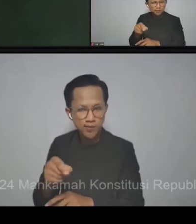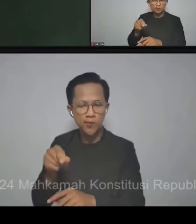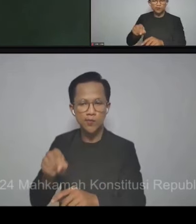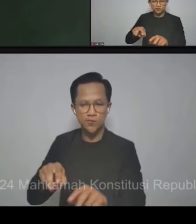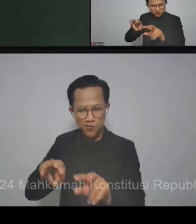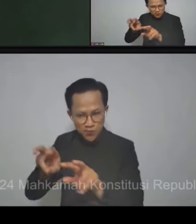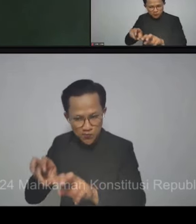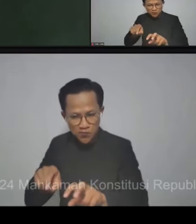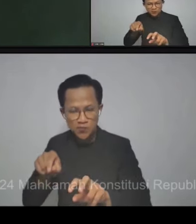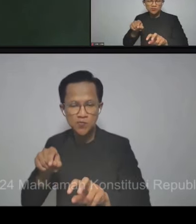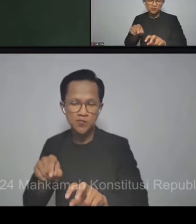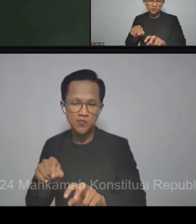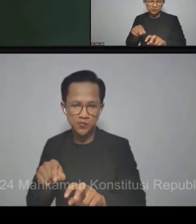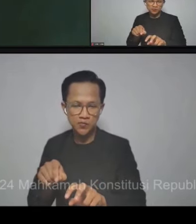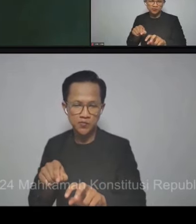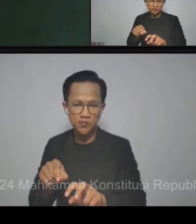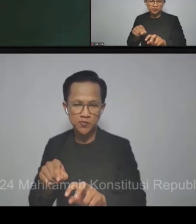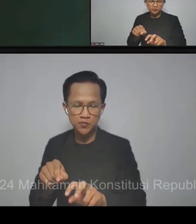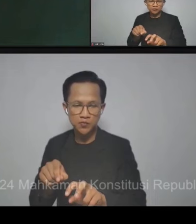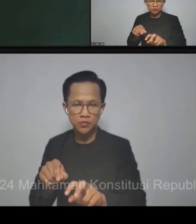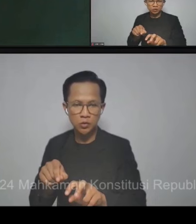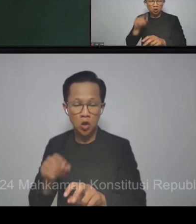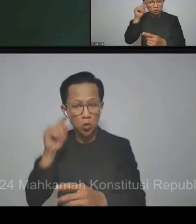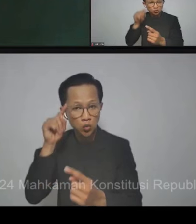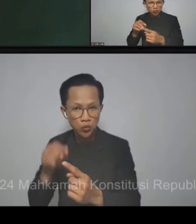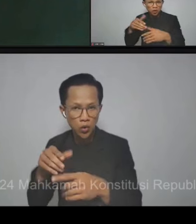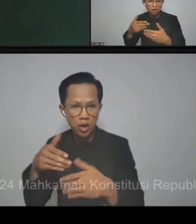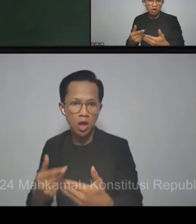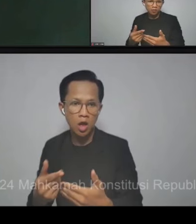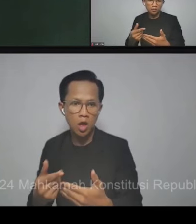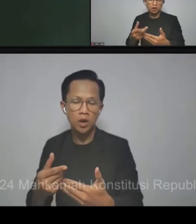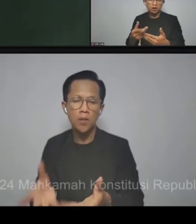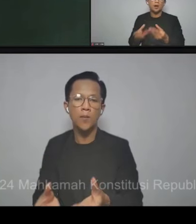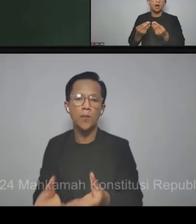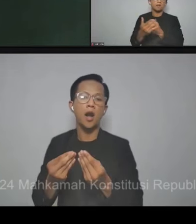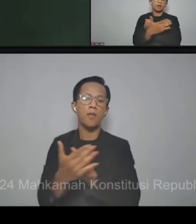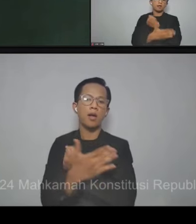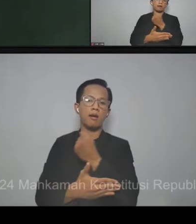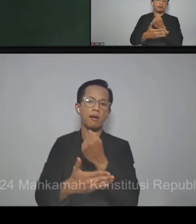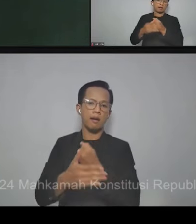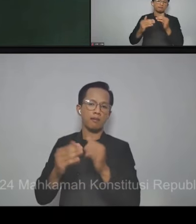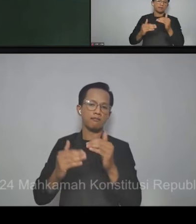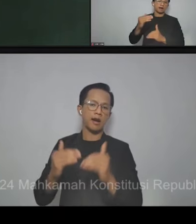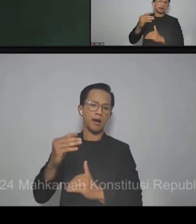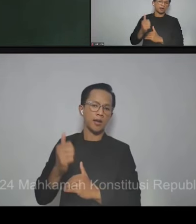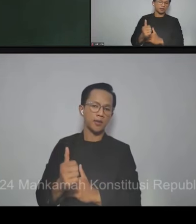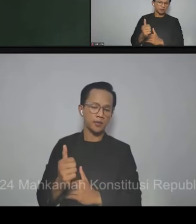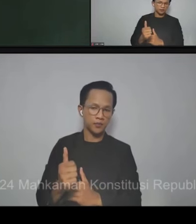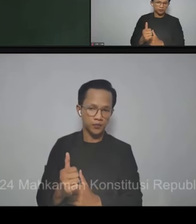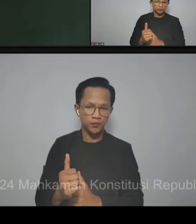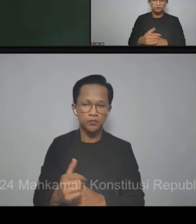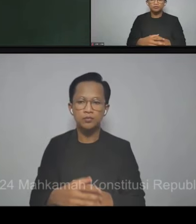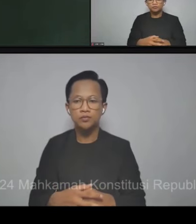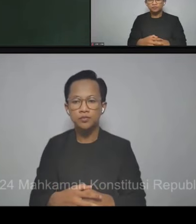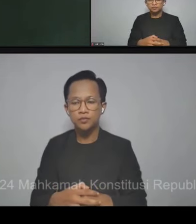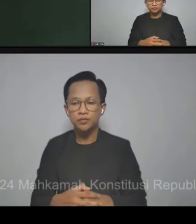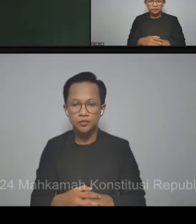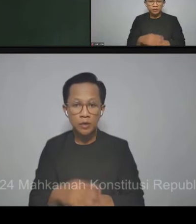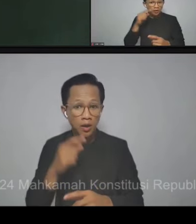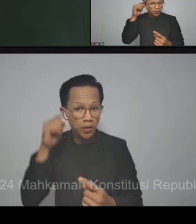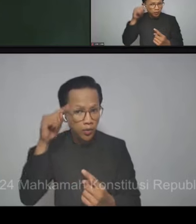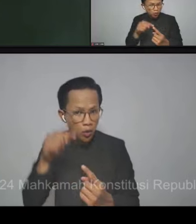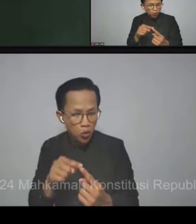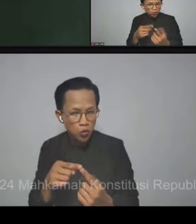mengoptimalkan penerimaan negara dan meningkatkan pertumbuhan ekonomi FD pasal 1 ayat 2 undang-undang 7 2021 mengenai tujuan dibentuknya